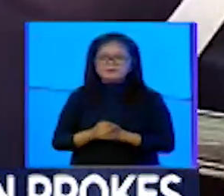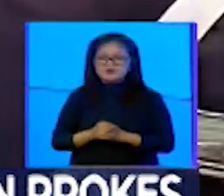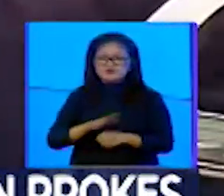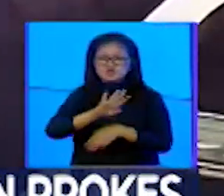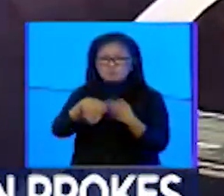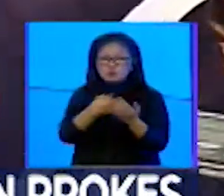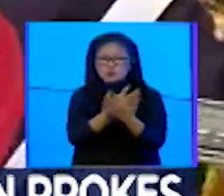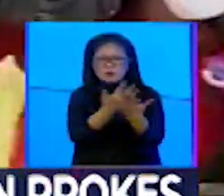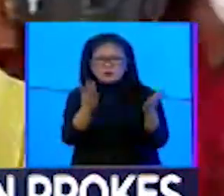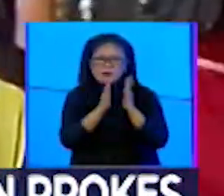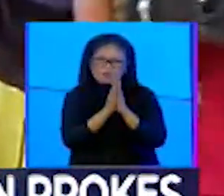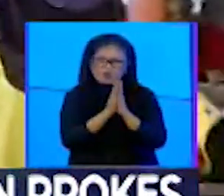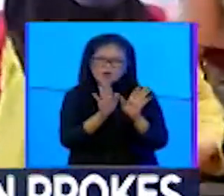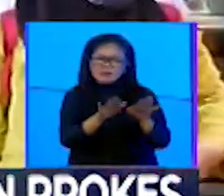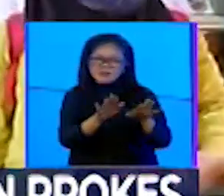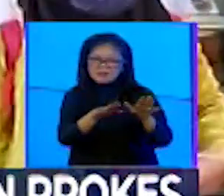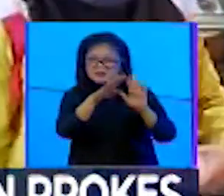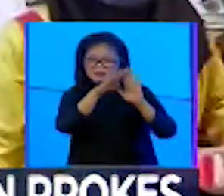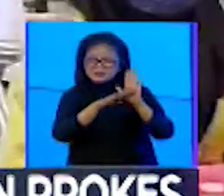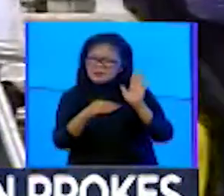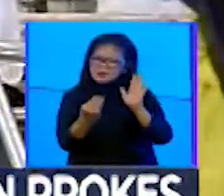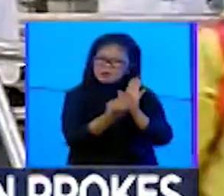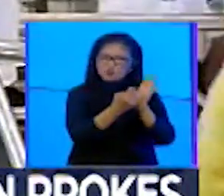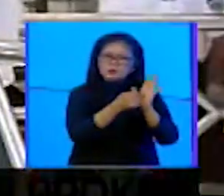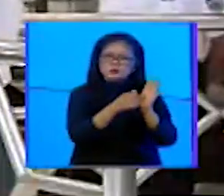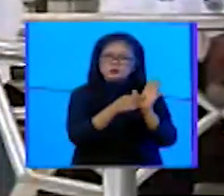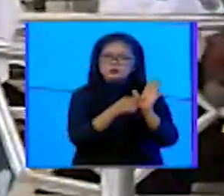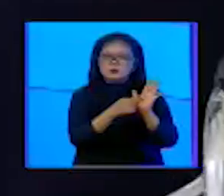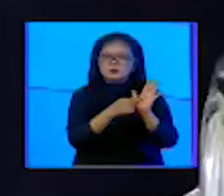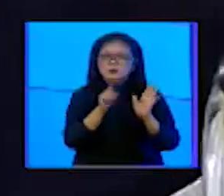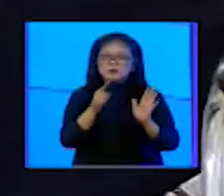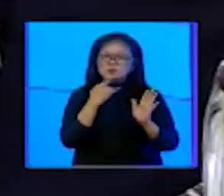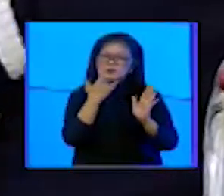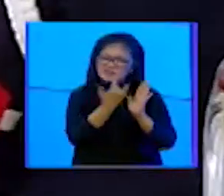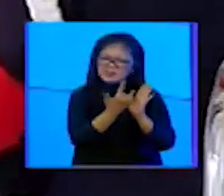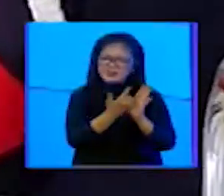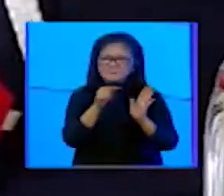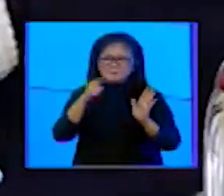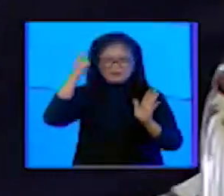diminta waspada dan taat terhadap protokol kesehatan serta tidak lengah mengingat perang melawan pandemi